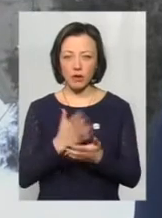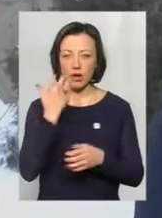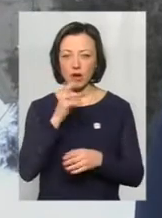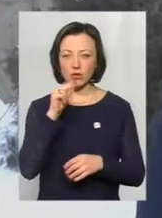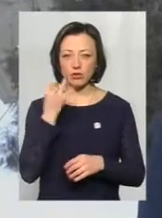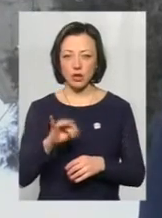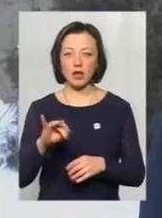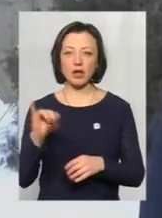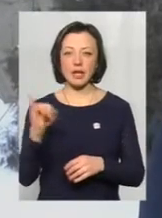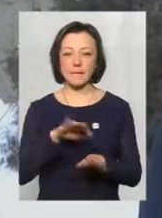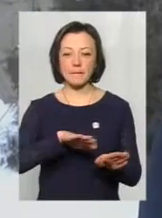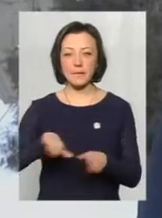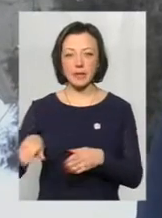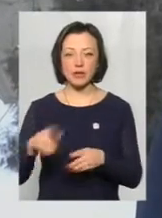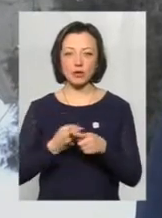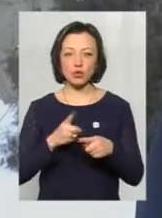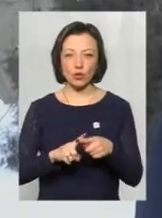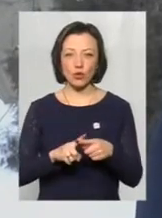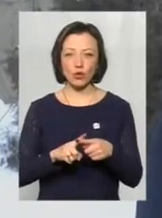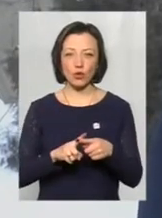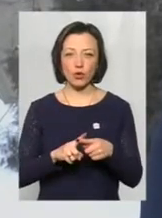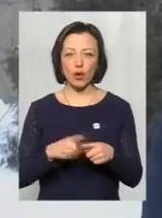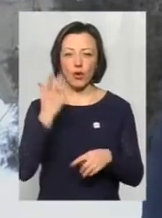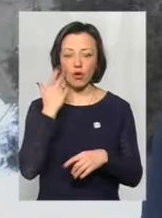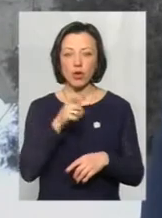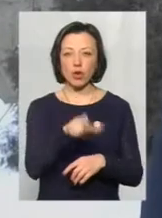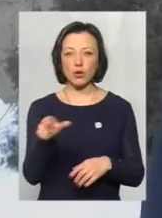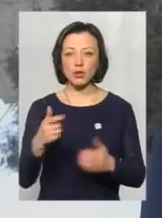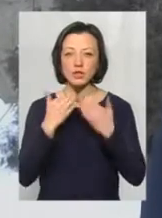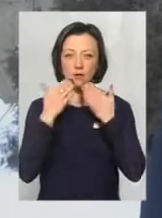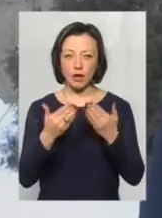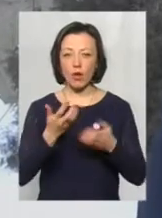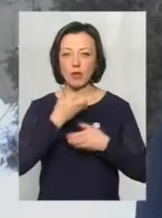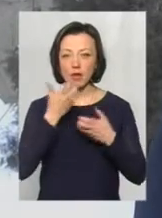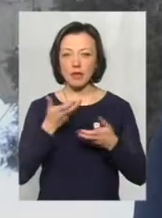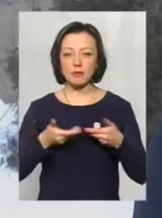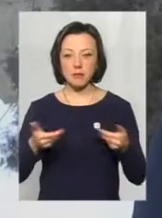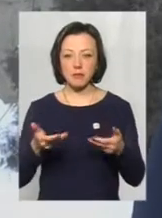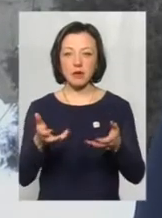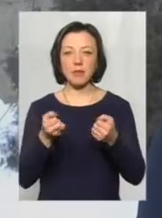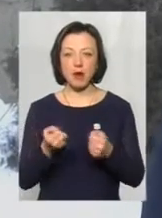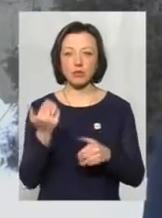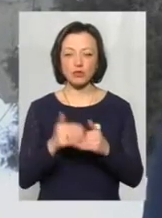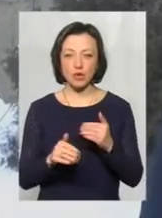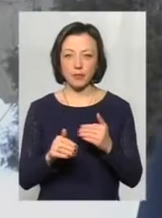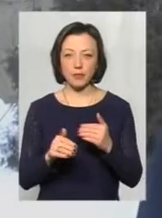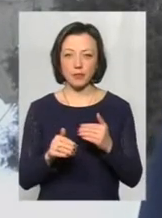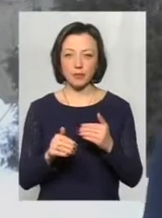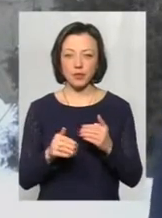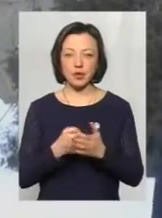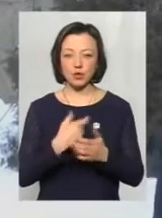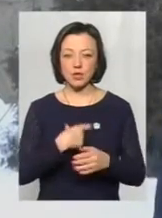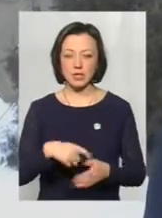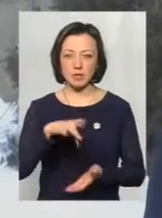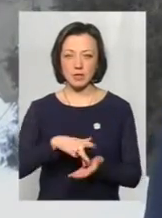гарячий чай. І після цього, коли люди сюди звертаються, обігріваються, ми їх приймаємо вже до